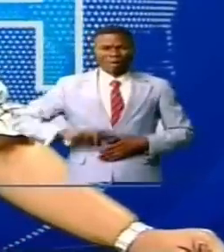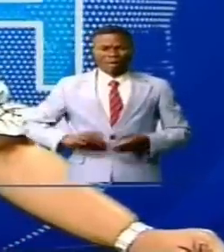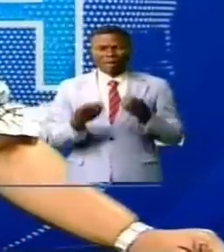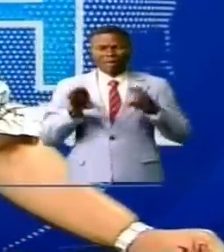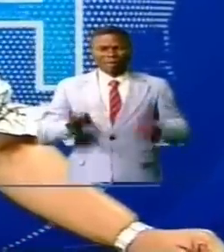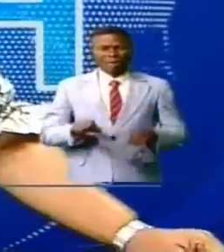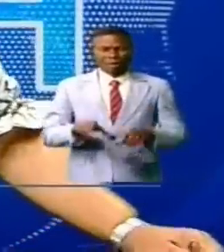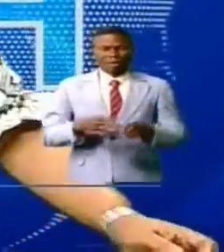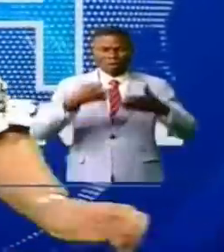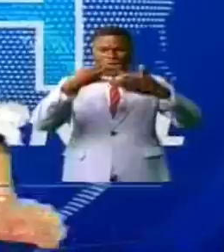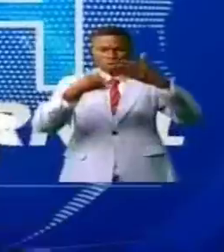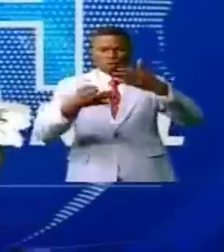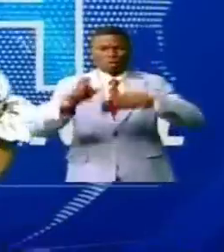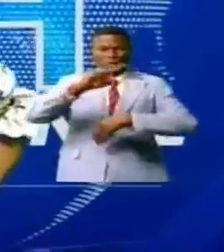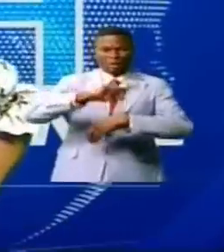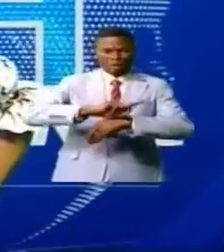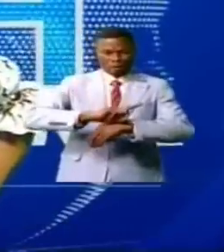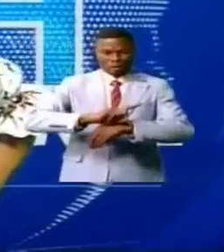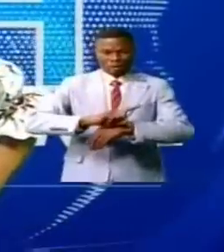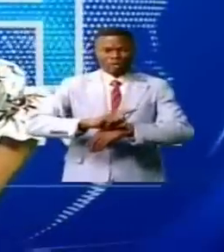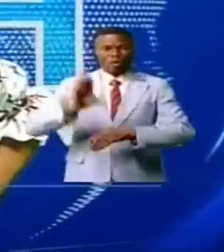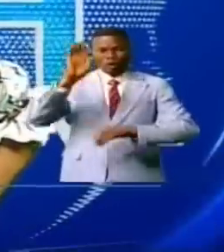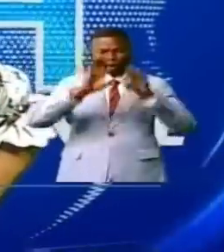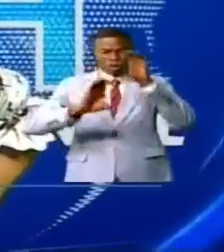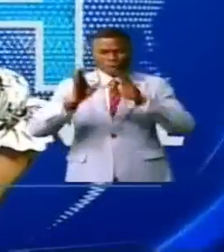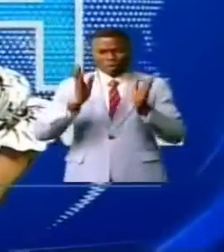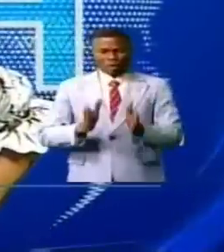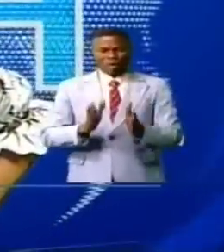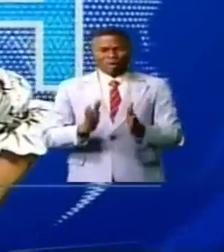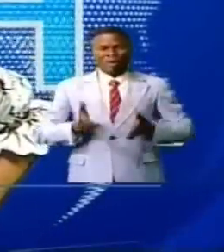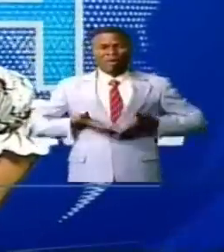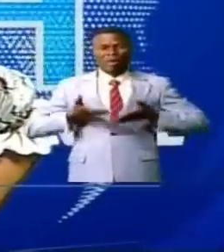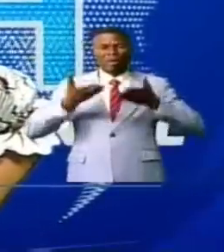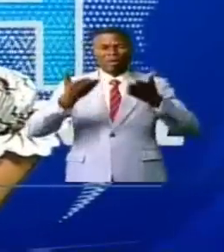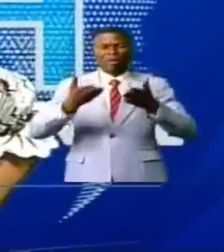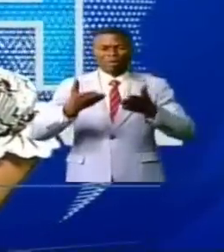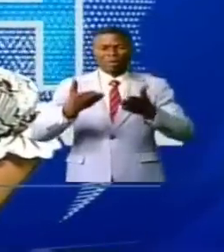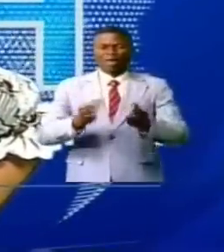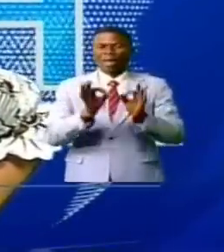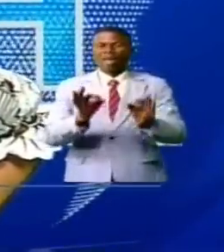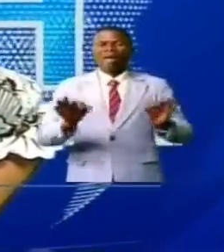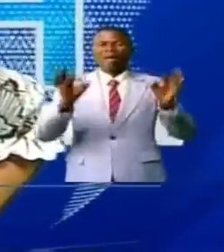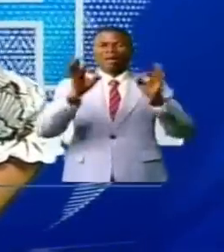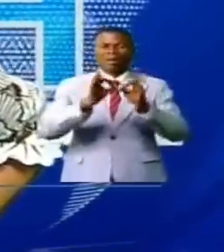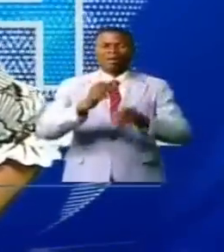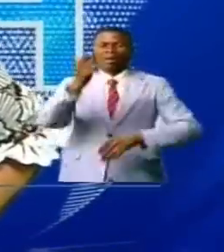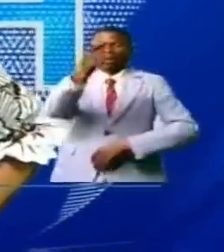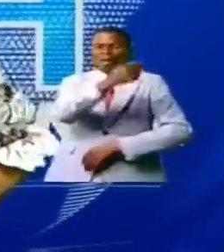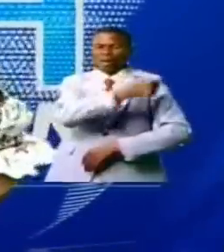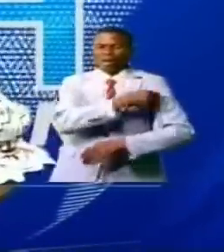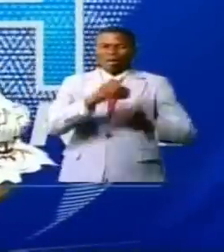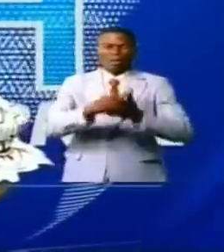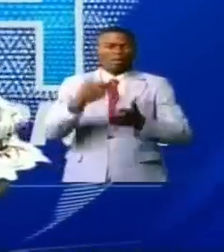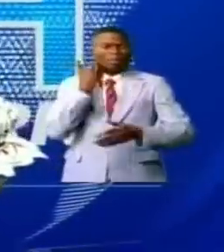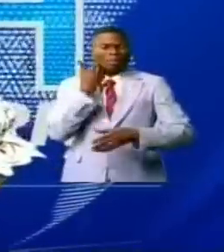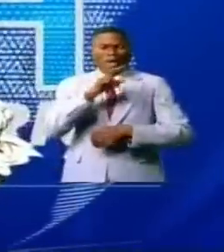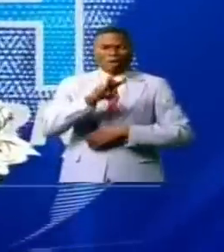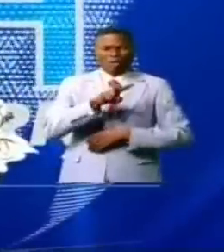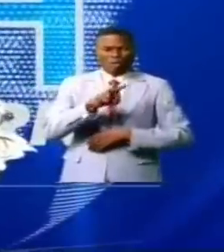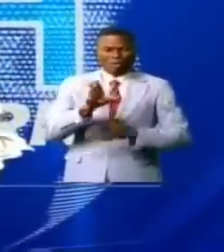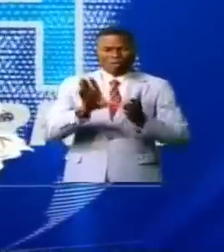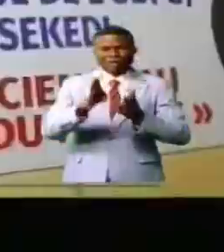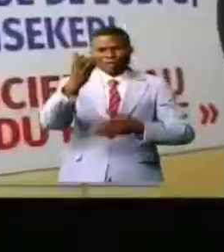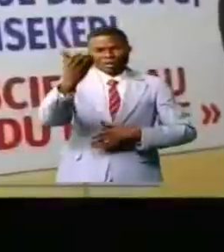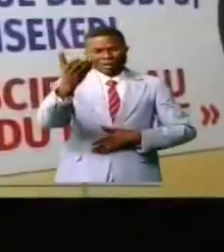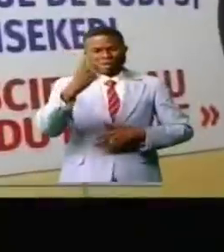Congo. La 8e journée de la matinée scientifique était consacrée à l'importance de vaccins contre COVID-19 à